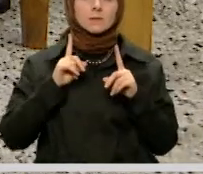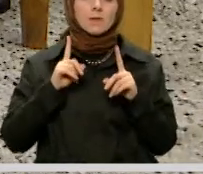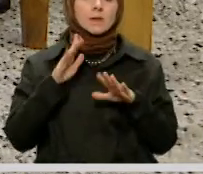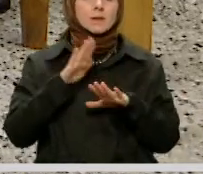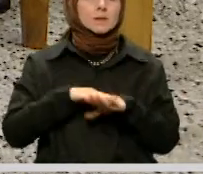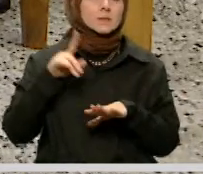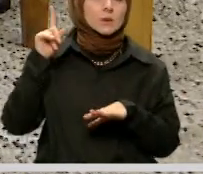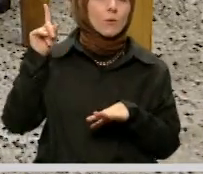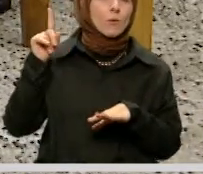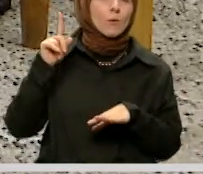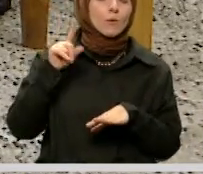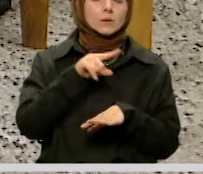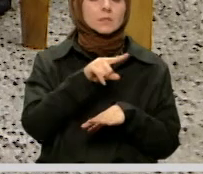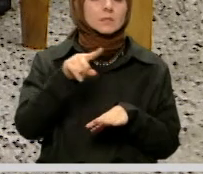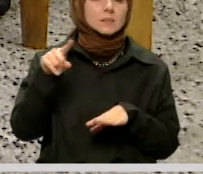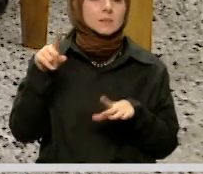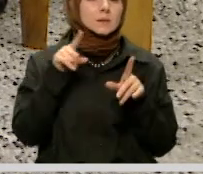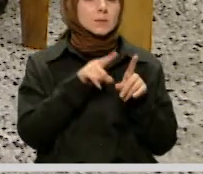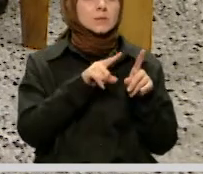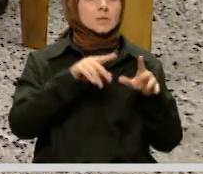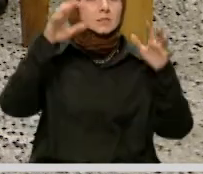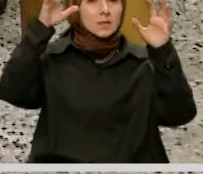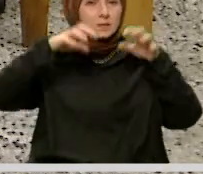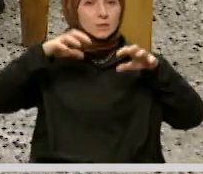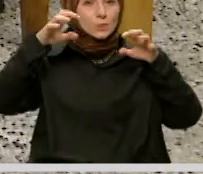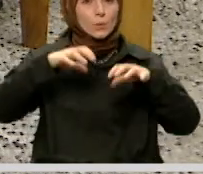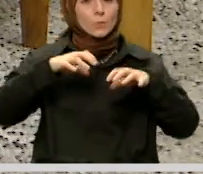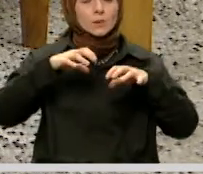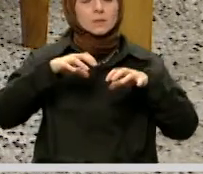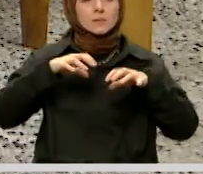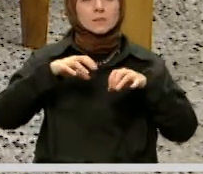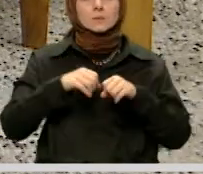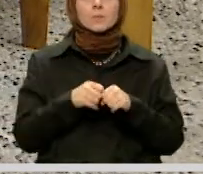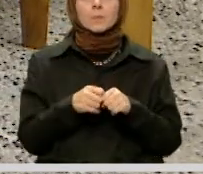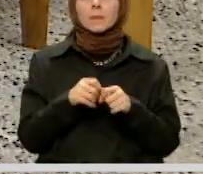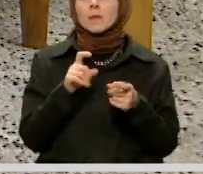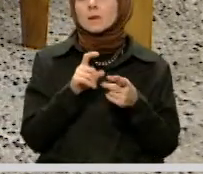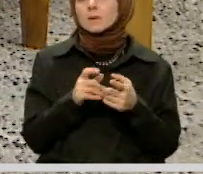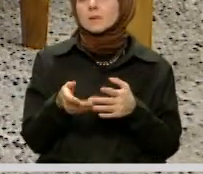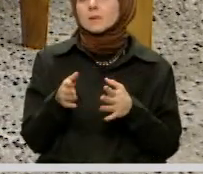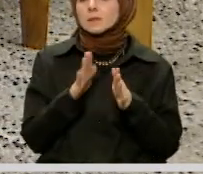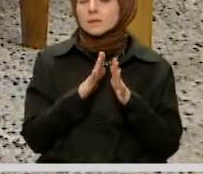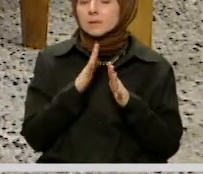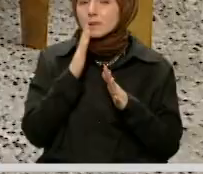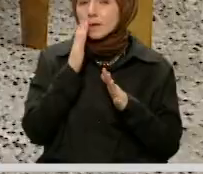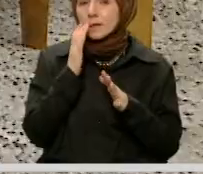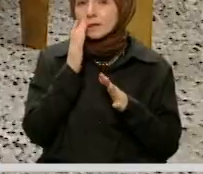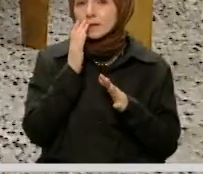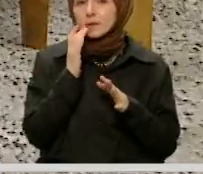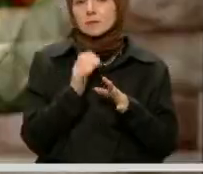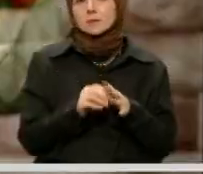peşinden yağmurları sağanak sağanak göğü size akıtsın, sağanak sağanak göndersin. Ve yumditkum bi emvalin ve